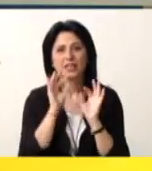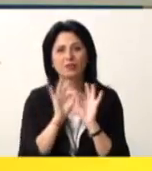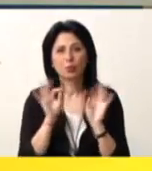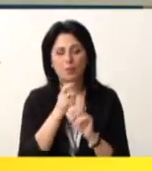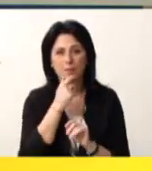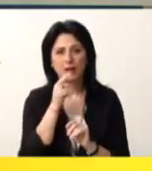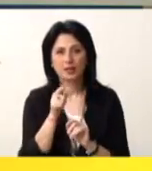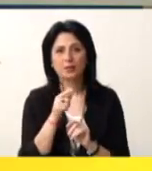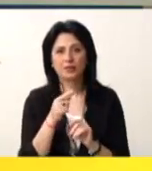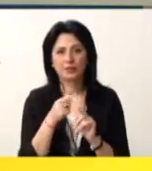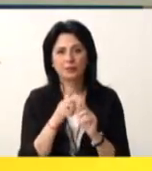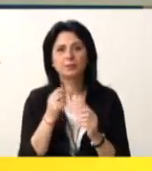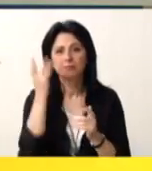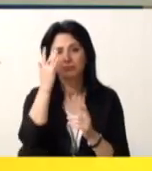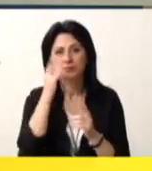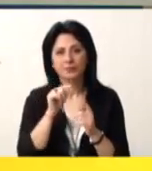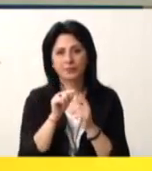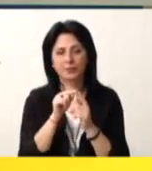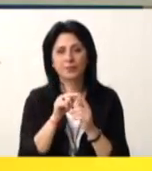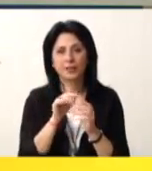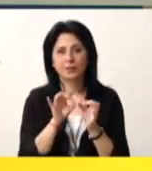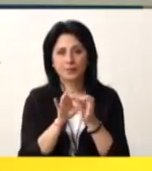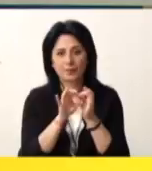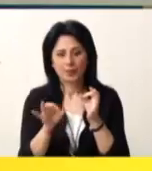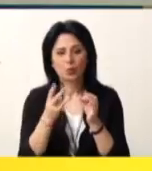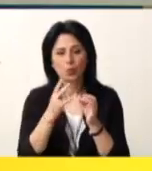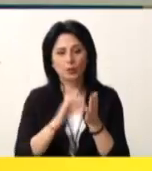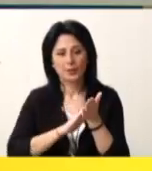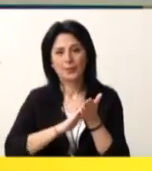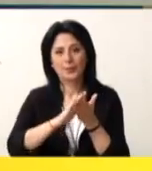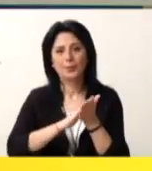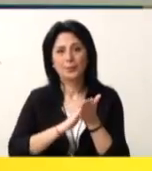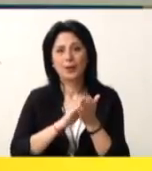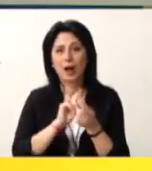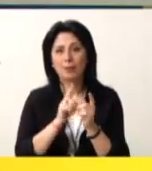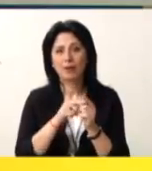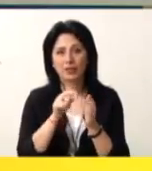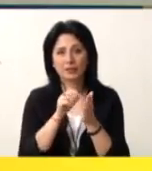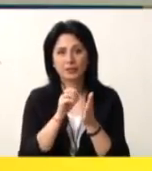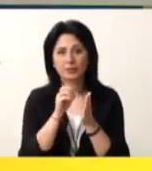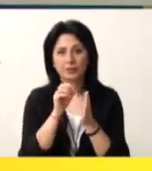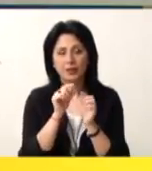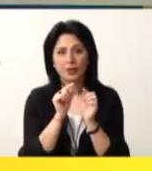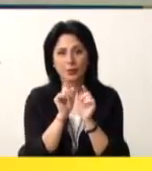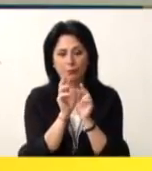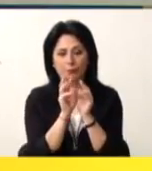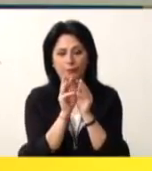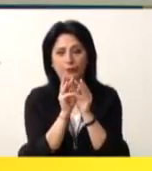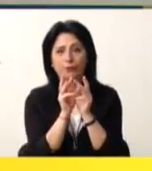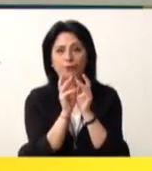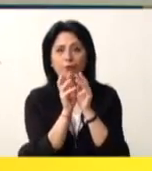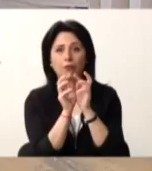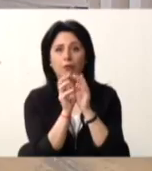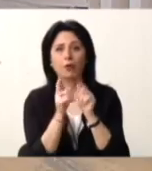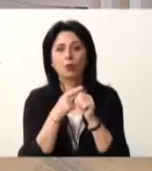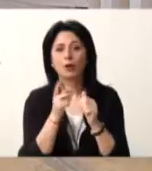უთხრათ მაყურებელს, აი წარმოიდგინეთ ნაწლავზე თითქოს გლუვი უნდა იყოს ზედაპირი და ამის ნაცვლად პატარა თითები რო იყოს